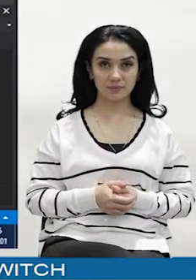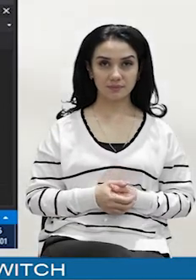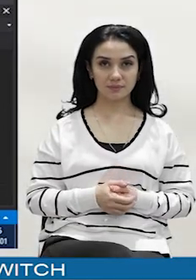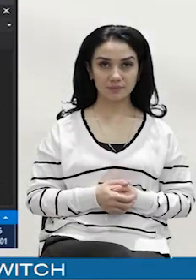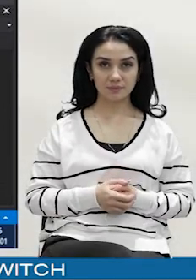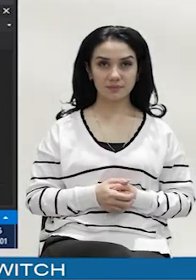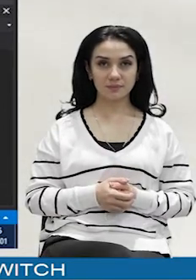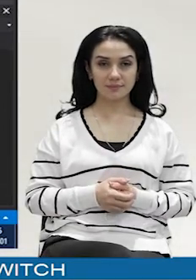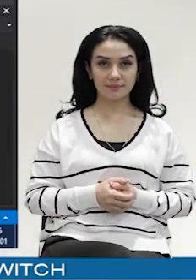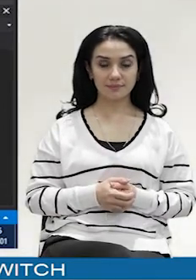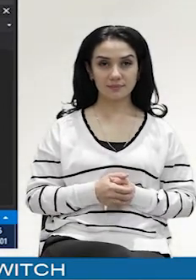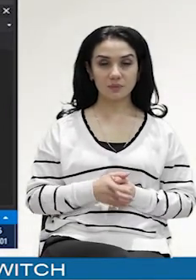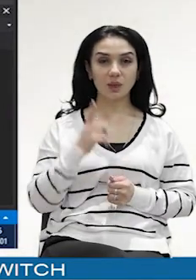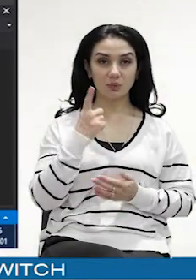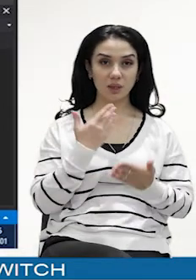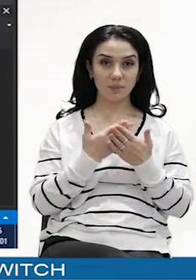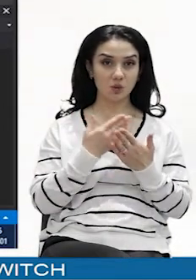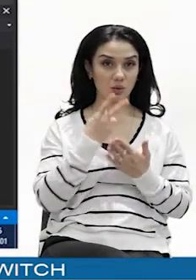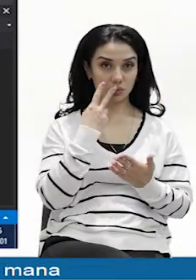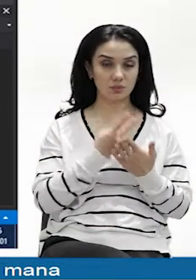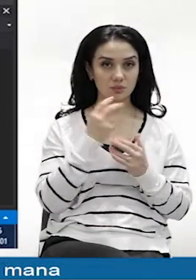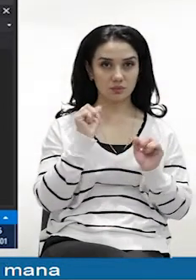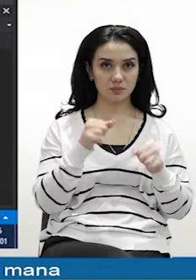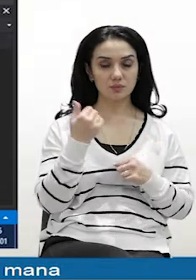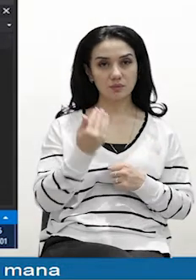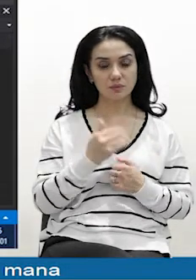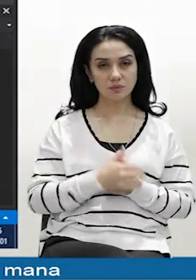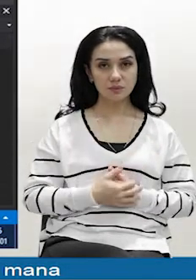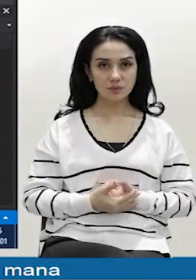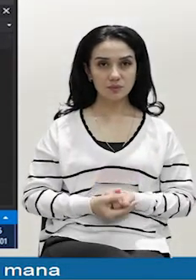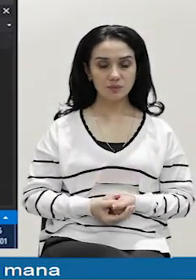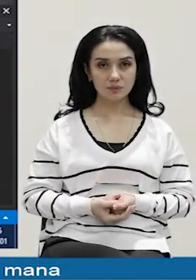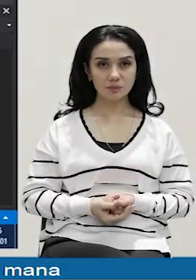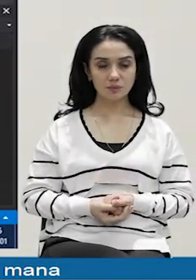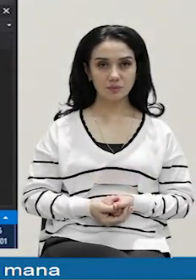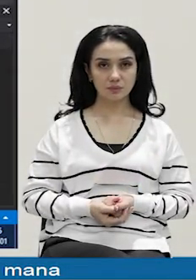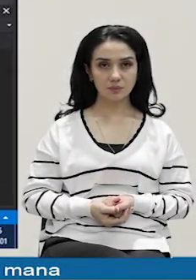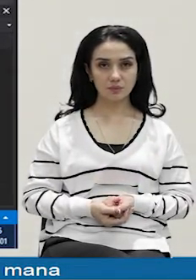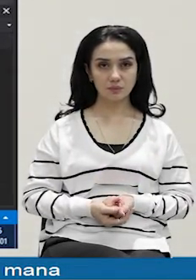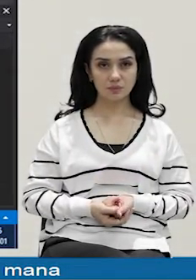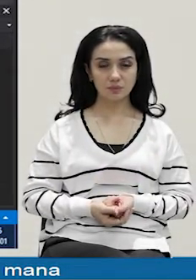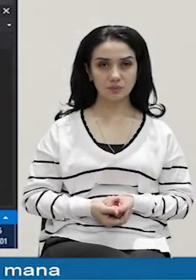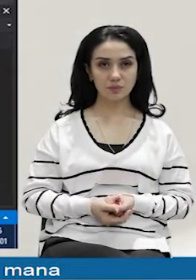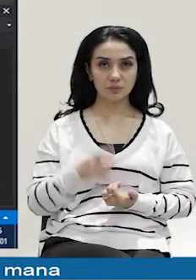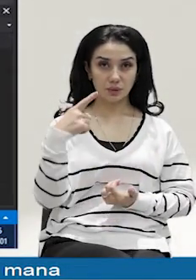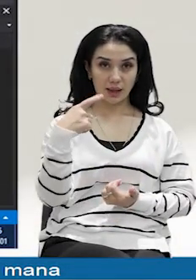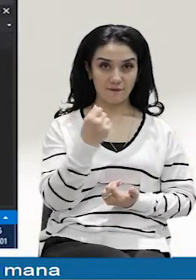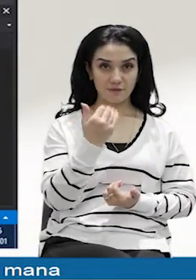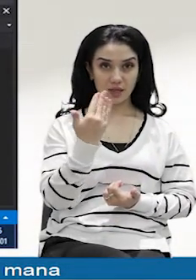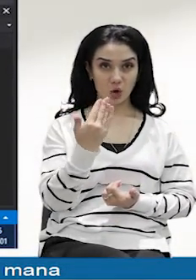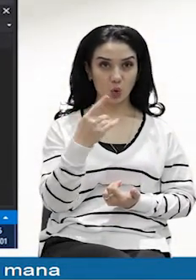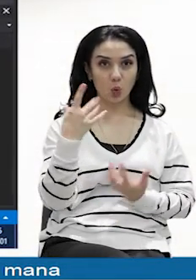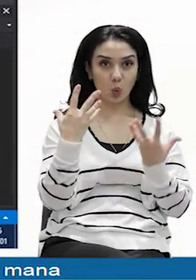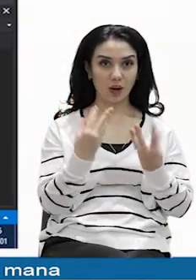kerak bitta misolda ko'ramiz buni switch case'ni. Xo'sh, buni hafta kunlarida ko'rishimiz mumkin.